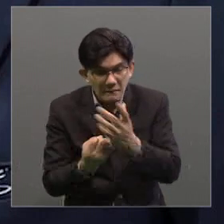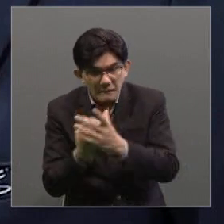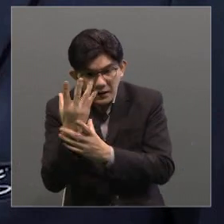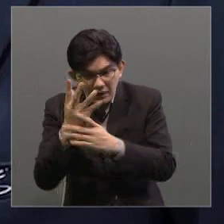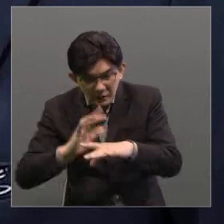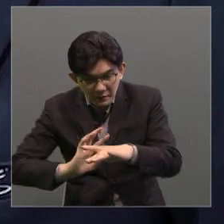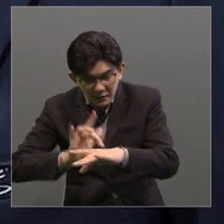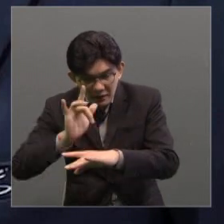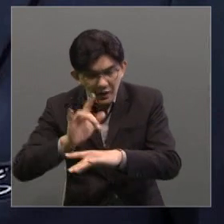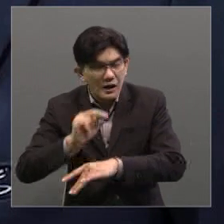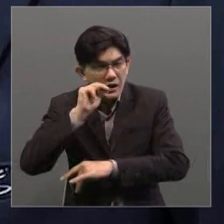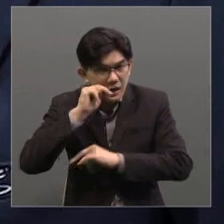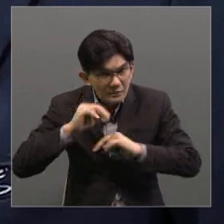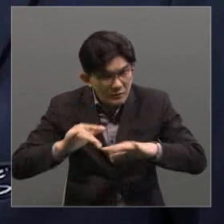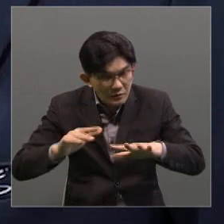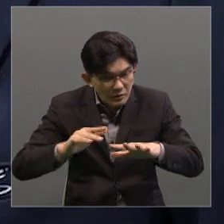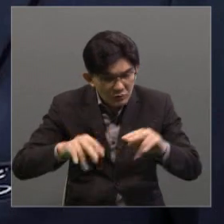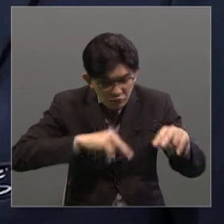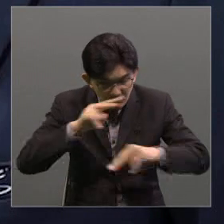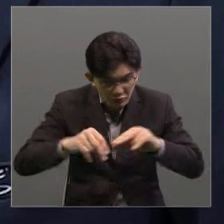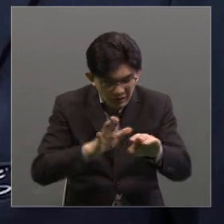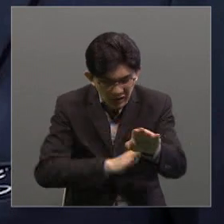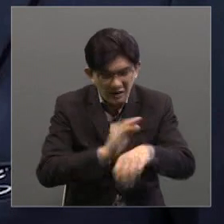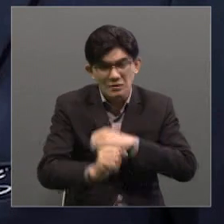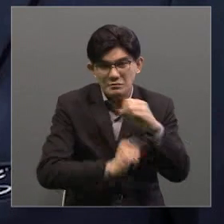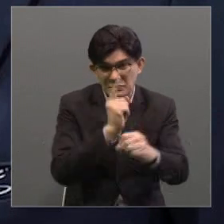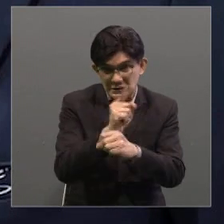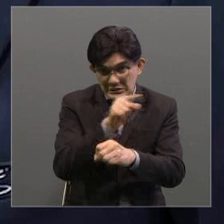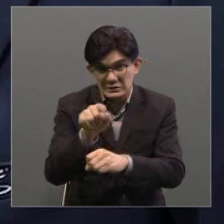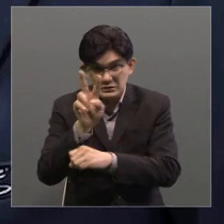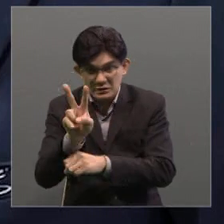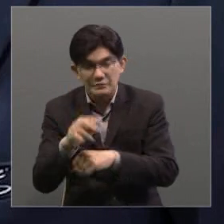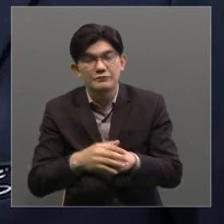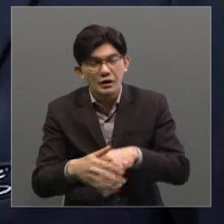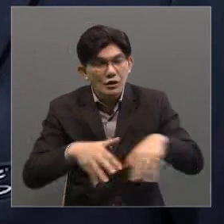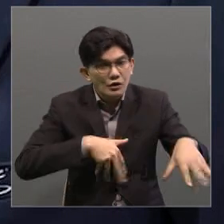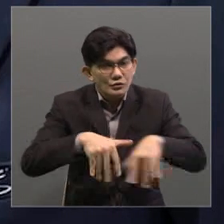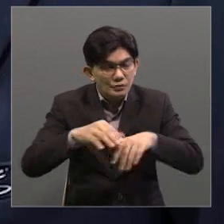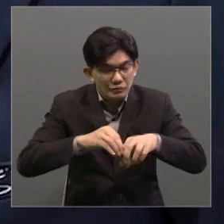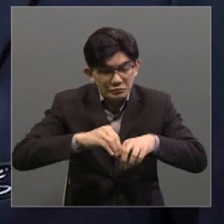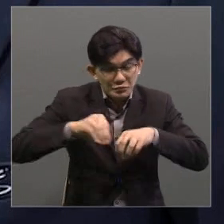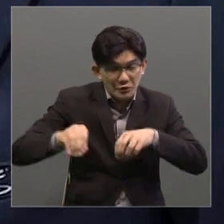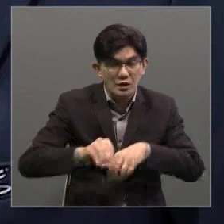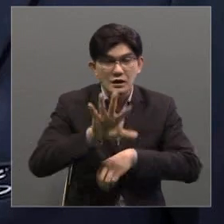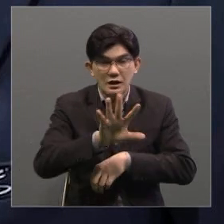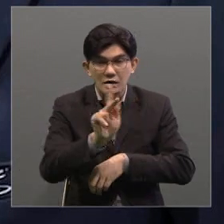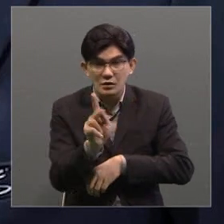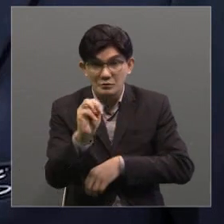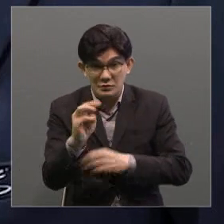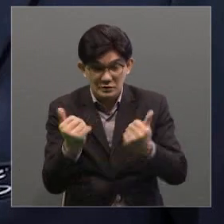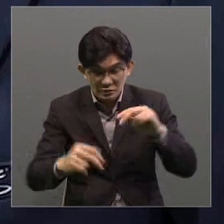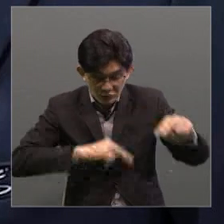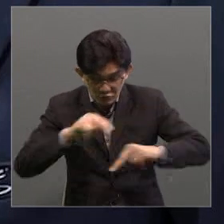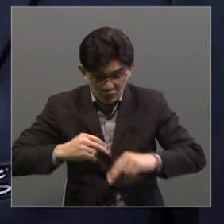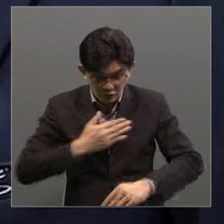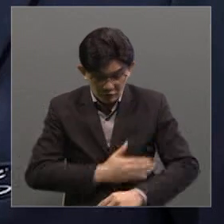ต่อไปอีก 1-2ปีนอกจากนั้นประชาชนในบริเวณรัศมีที่ท่านบอก 5กิโลเมตรก็